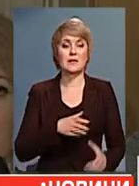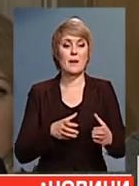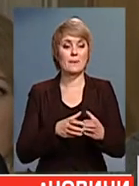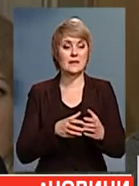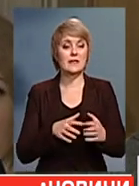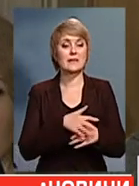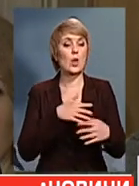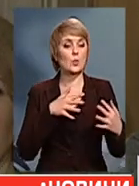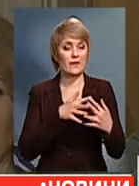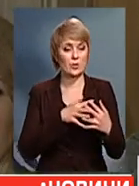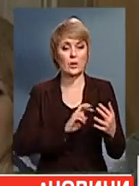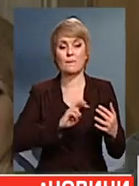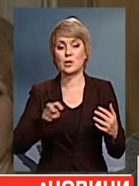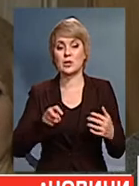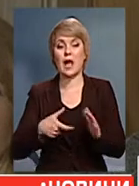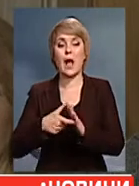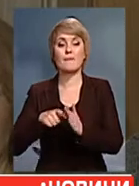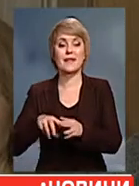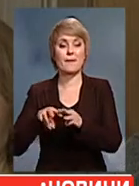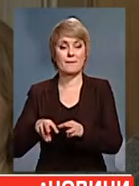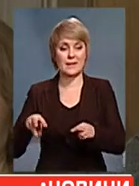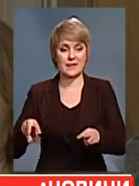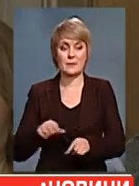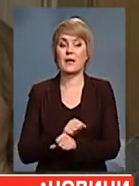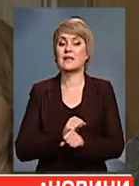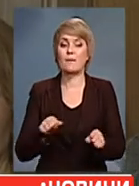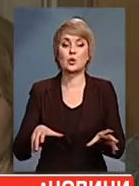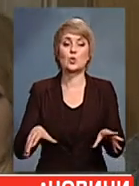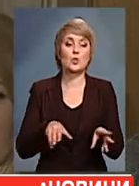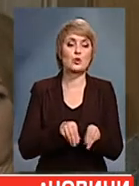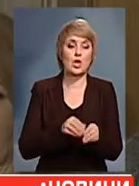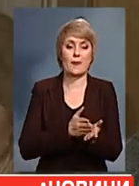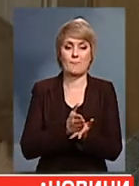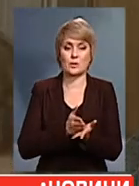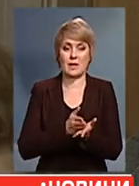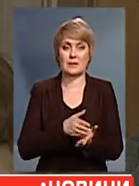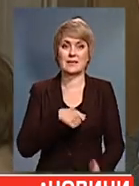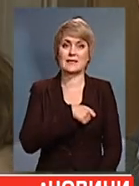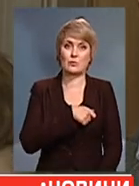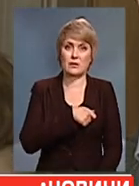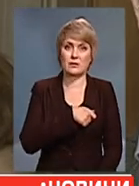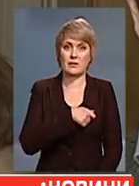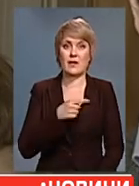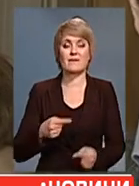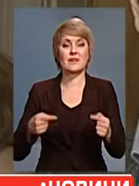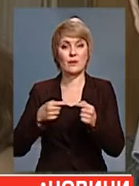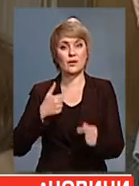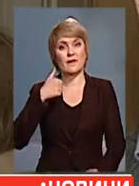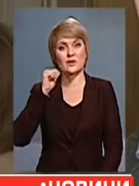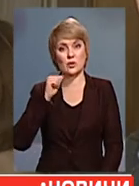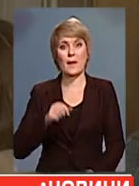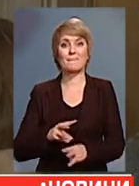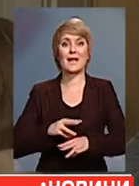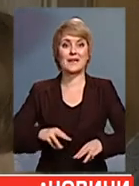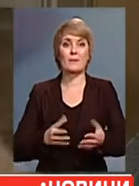«Народний фронт» пішли до Кабінету міністрів, вони мають право суміщати цю посаду з статусом народного депутата. Відповідно, вчора